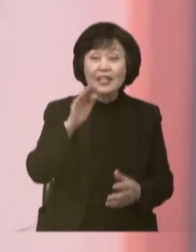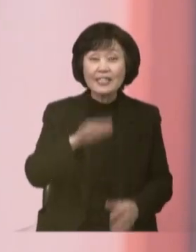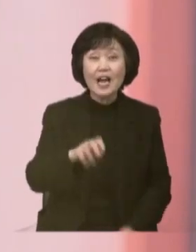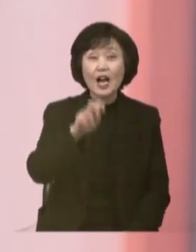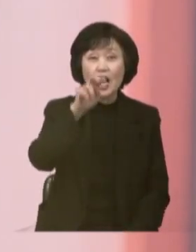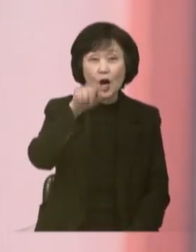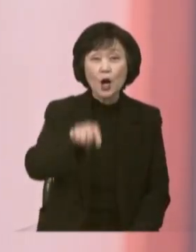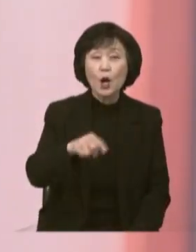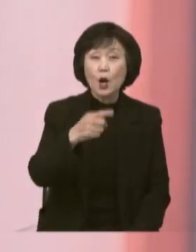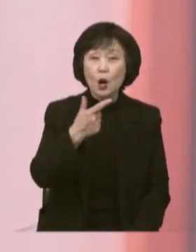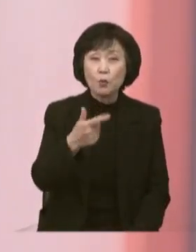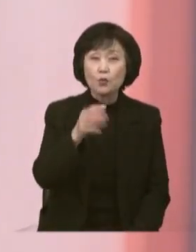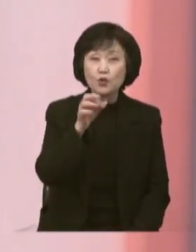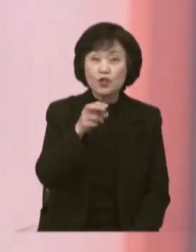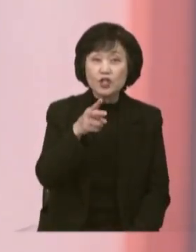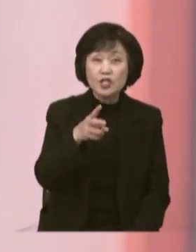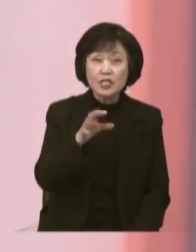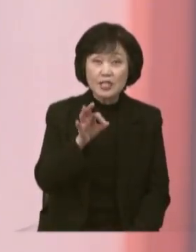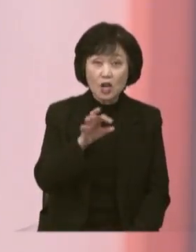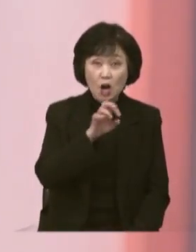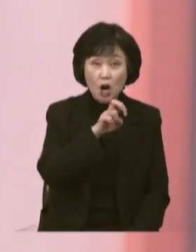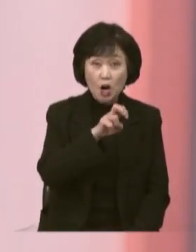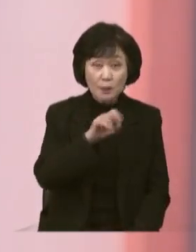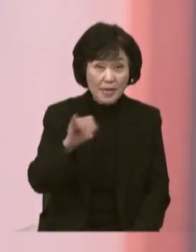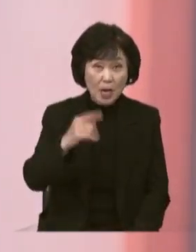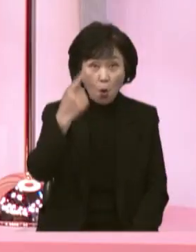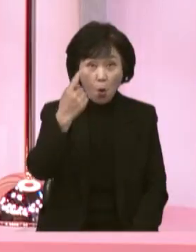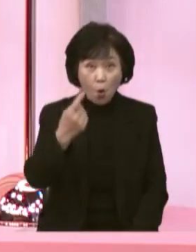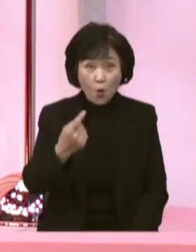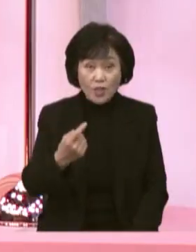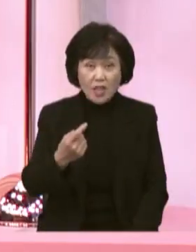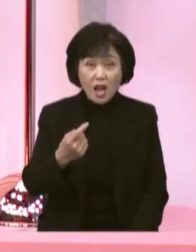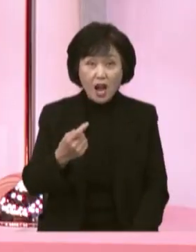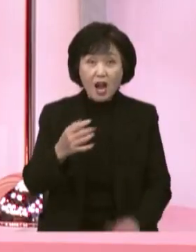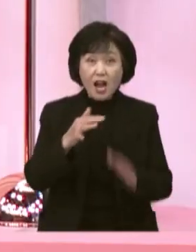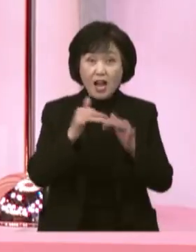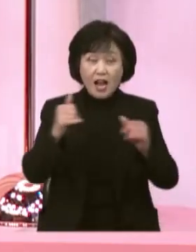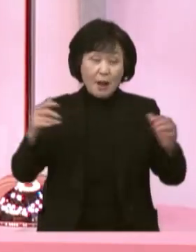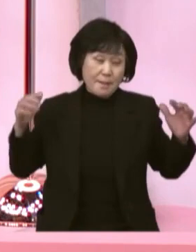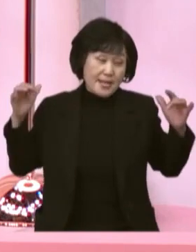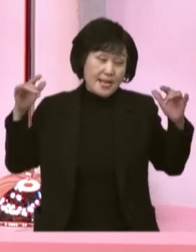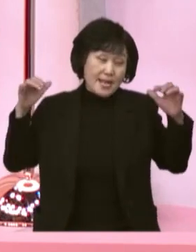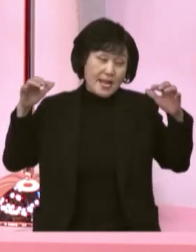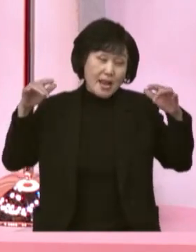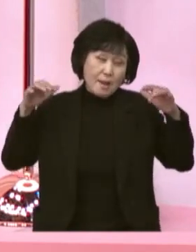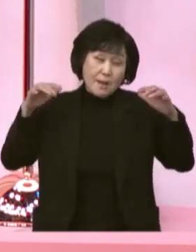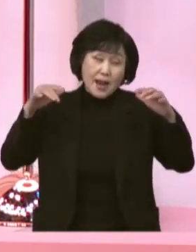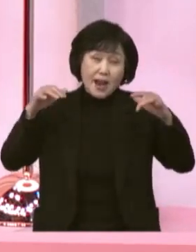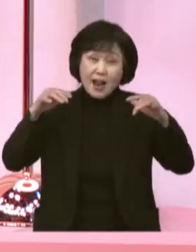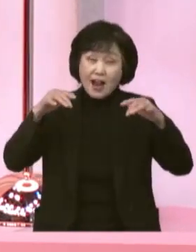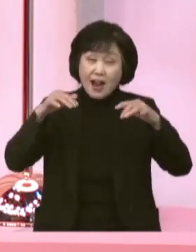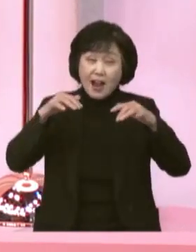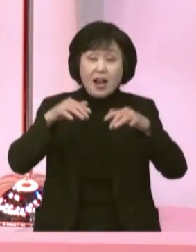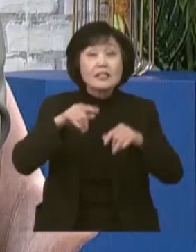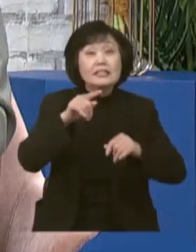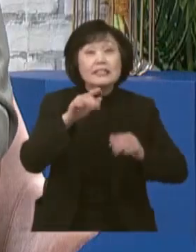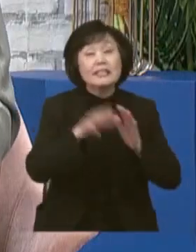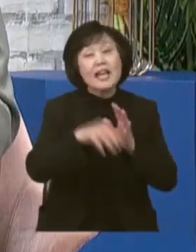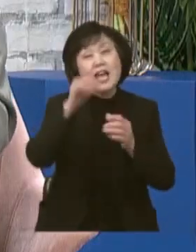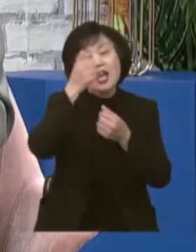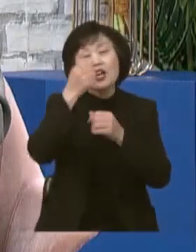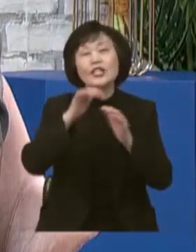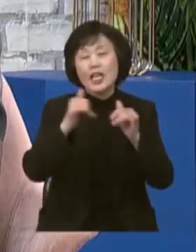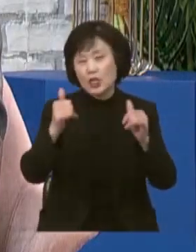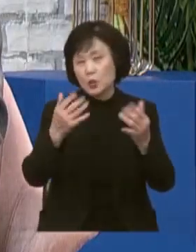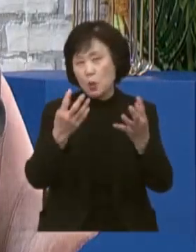선곡도 선곡 이제 선곡 선곡도 하고 뭐 간증이라고 그랬지. 막 네네. 나와서 찔찔 짜고 울고 뭐